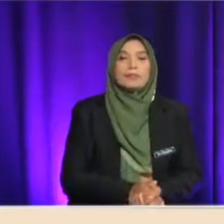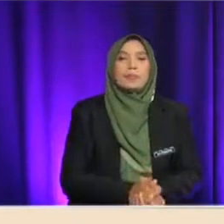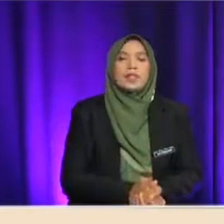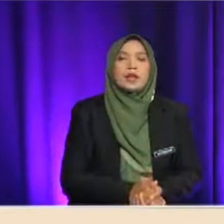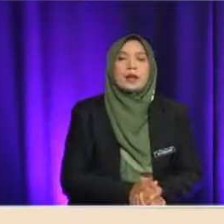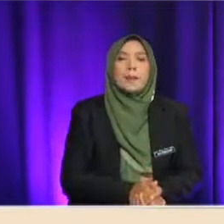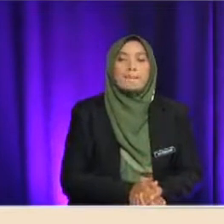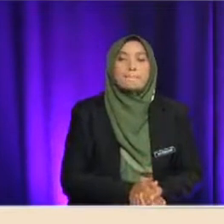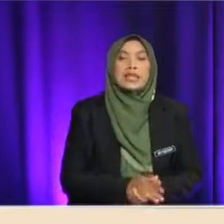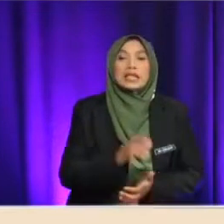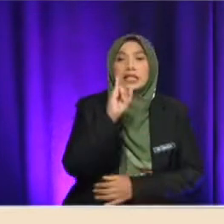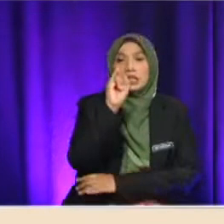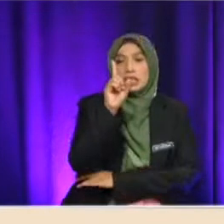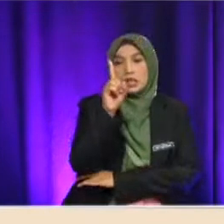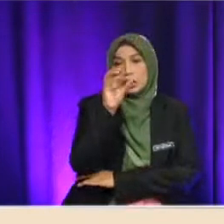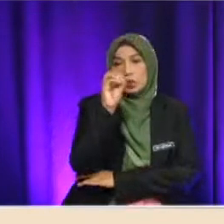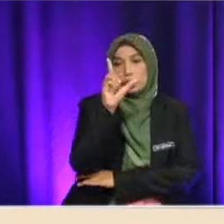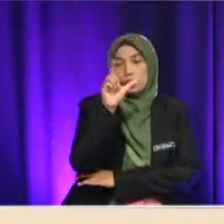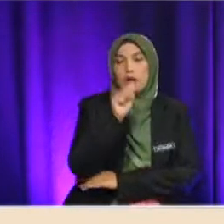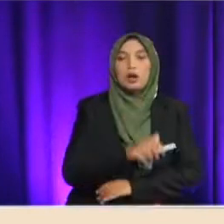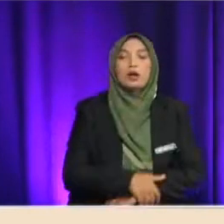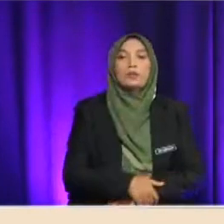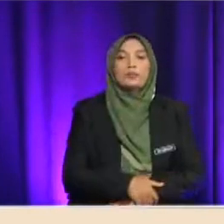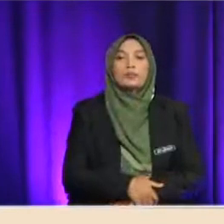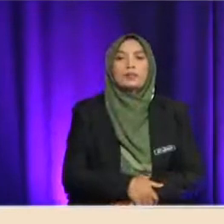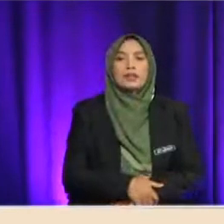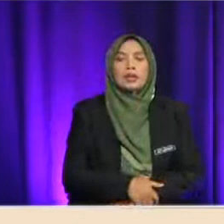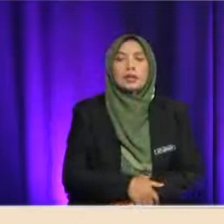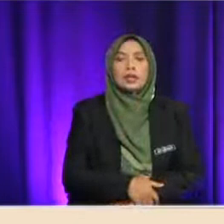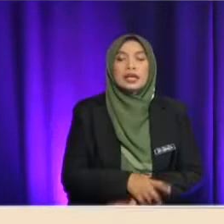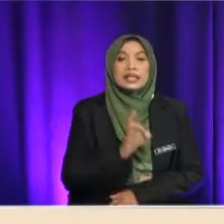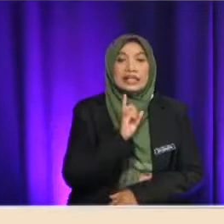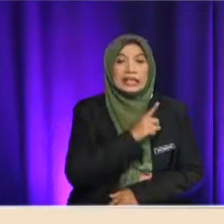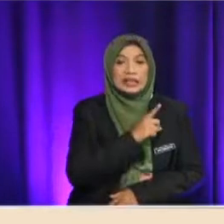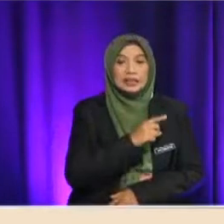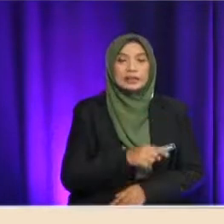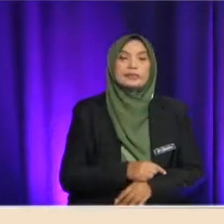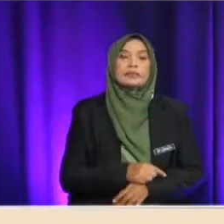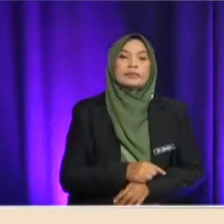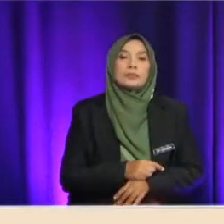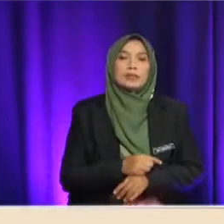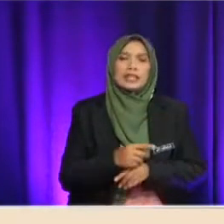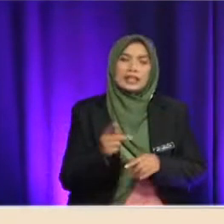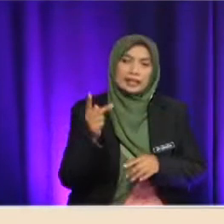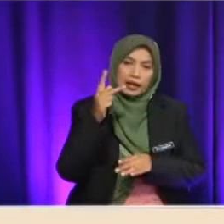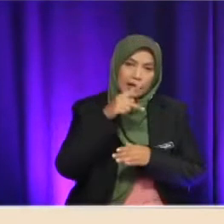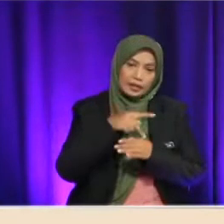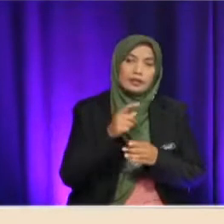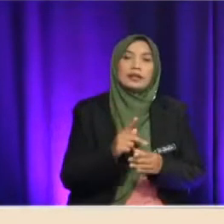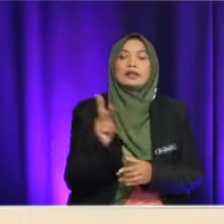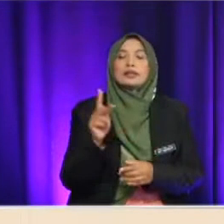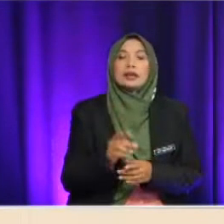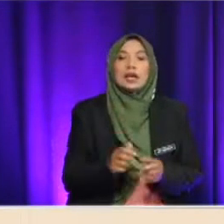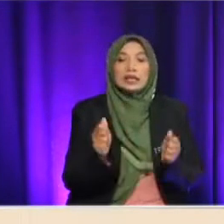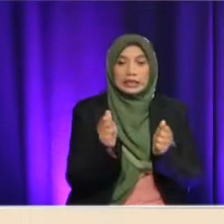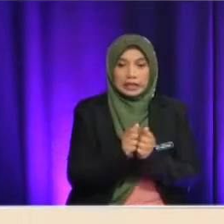idola terbaik, maka kita kaitkan dengan peribahasa ini. Macam itu. Kemudian bila kamu dah tanya mengapa dan